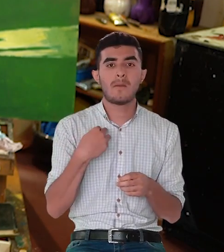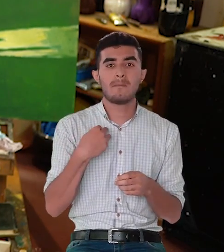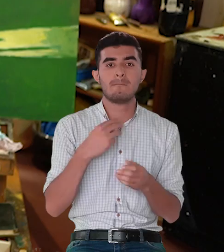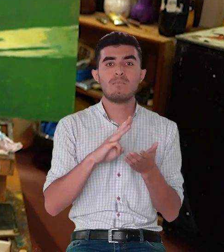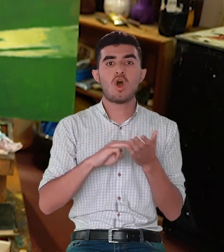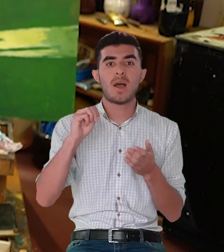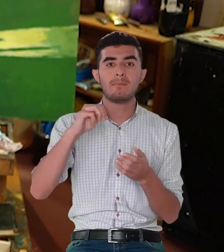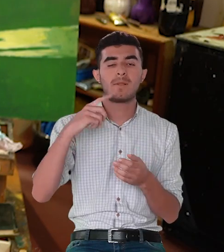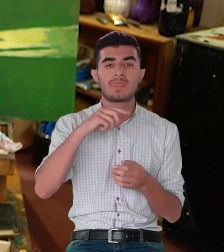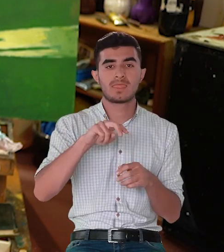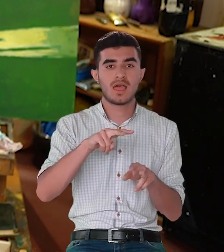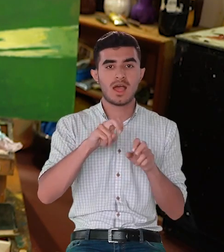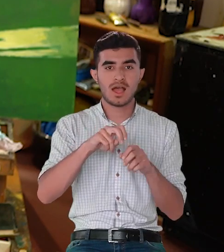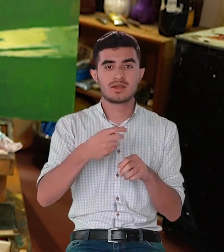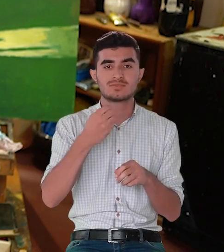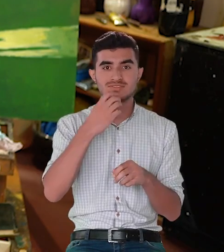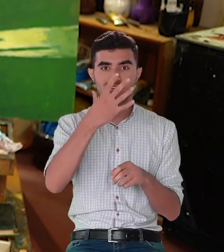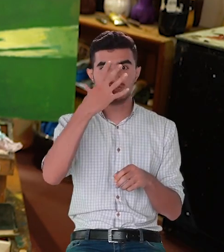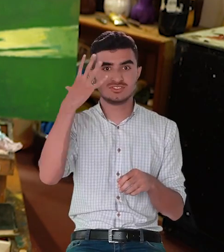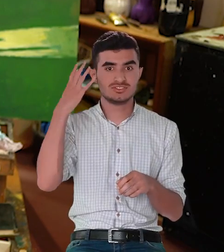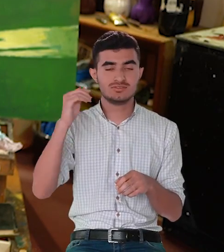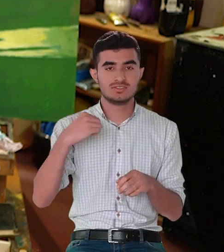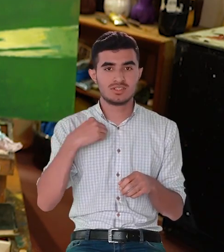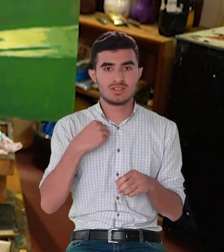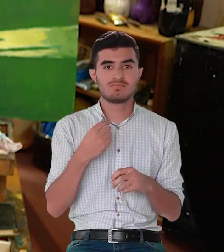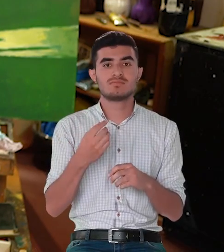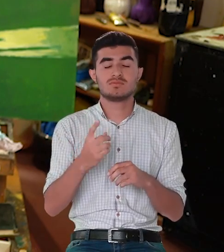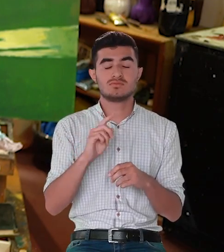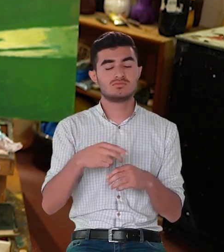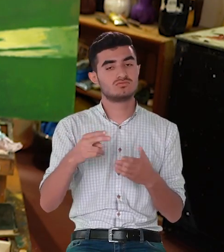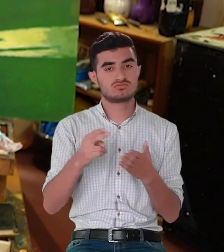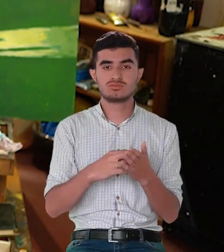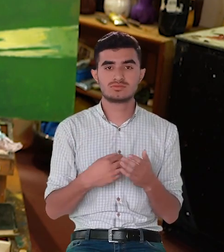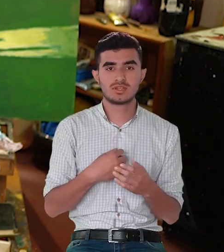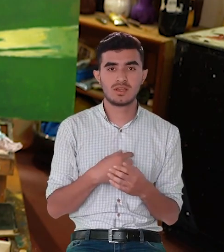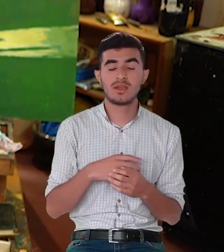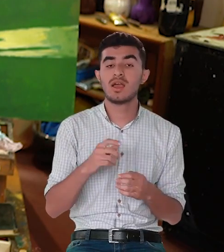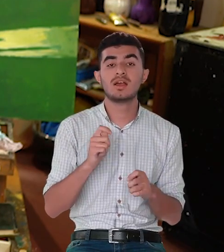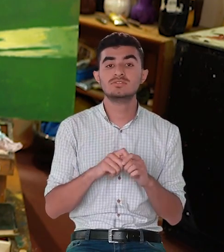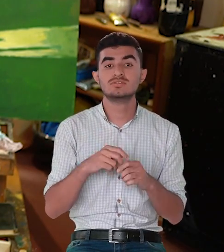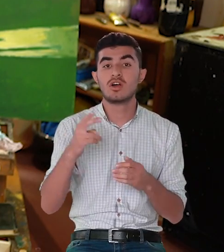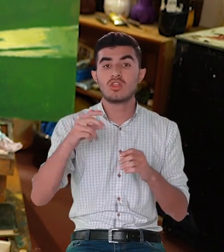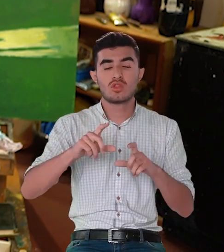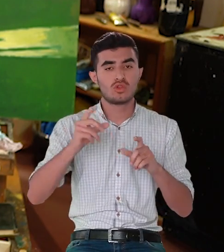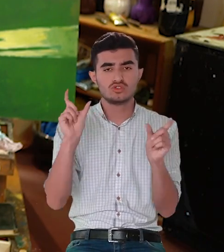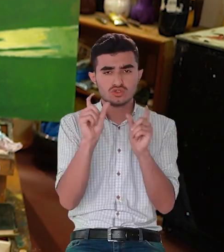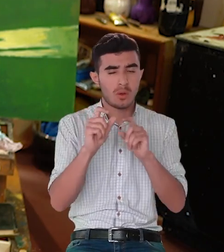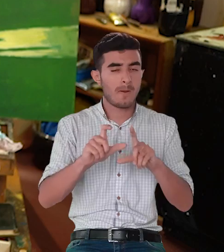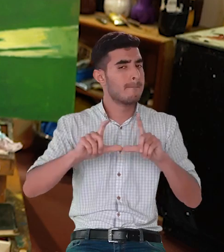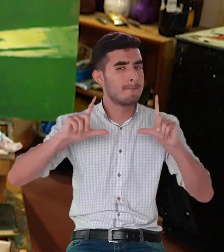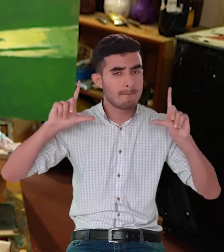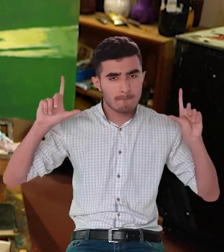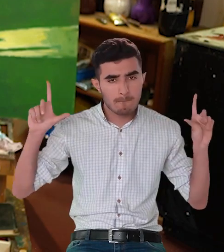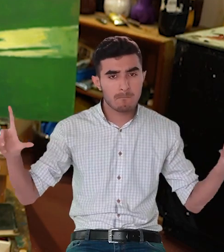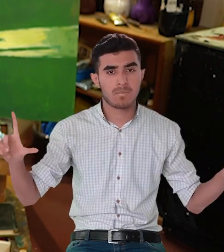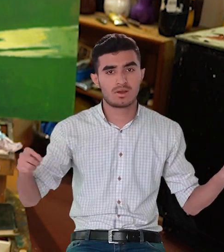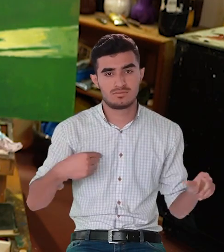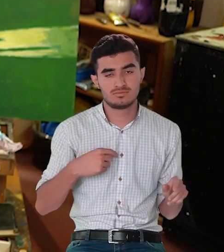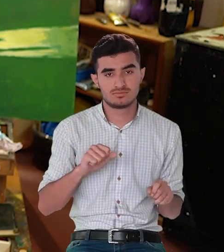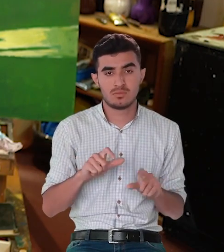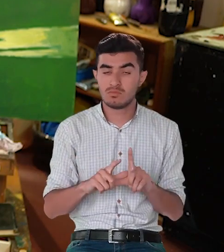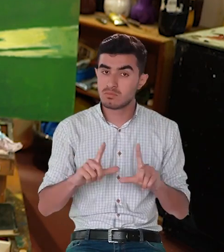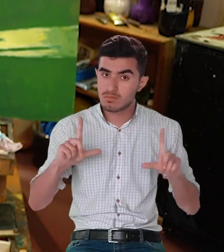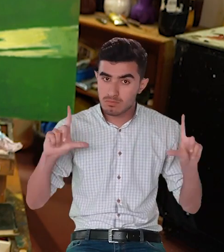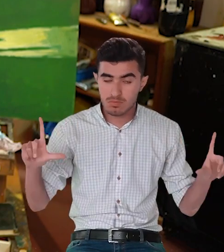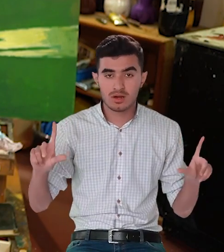کیوں نہ. میں اٹھا کے وہ کاغذ ڈھونڈا اور چاک وہ جو ہے ایک براؤن چاک، اس سے میں نے براق